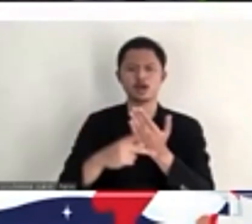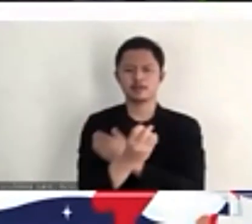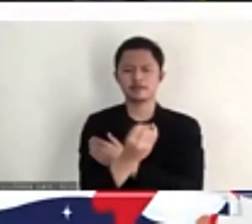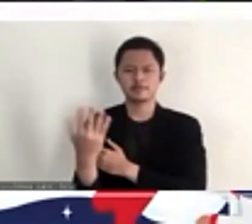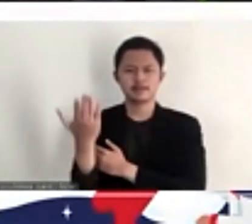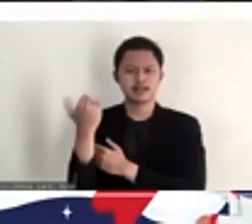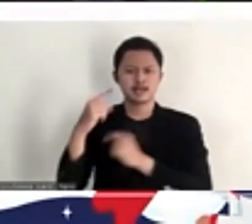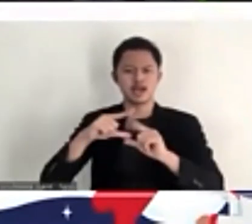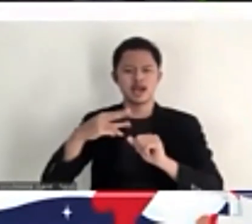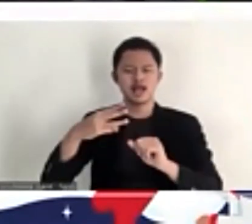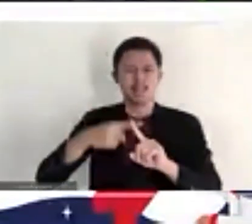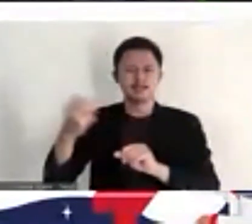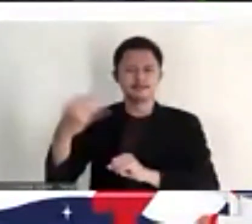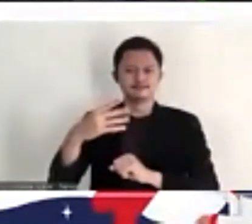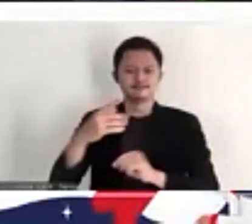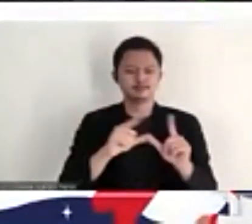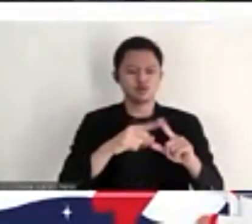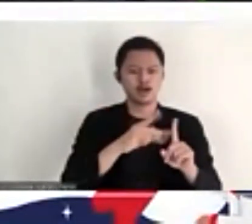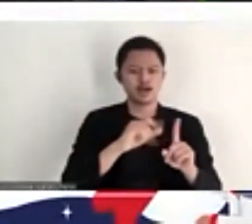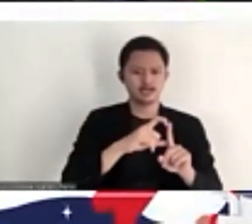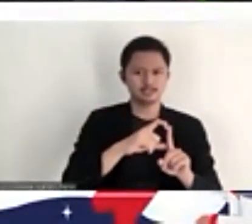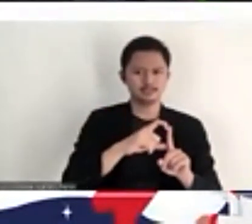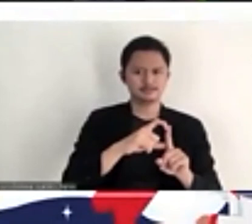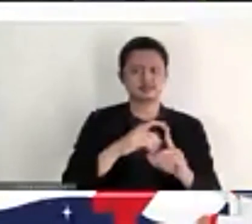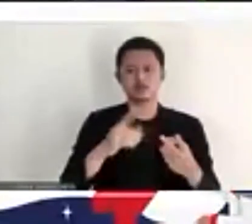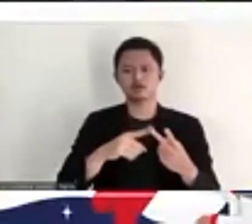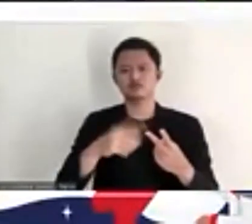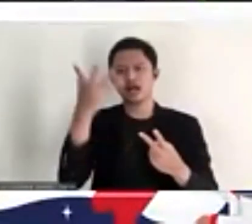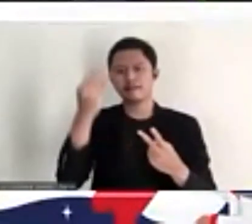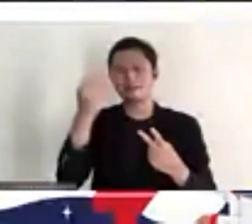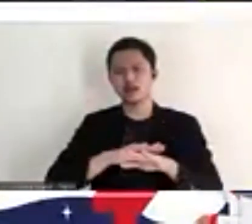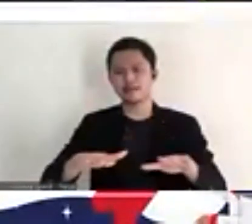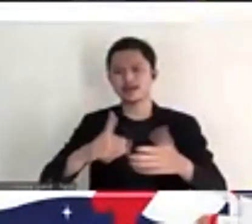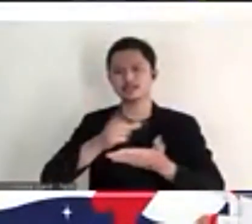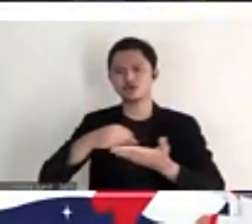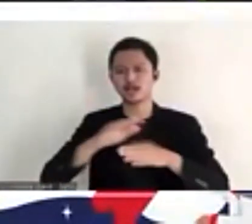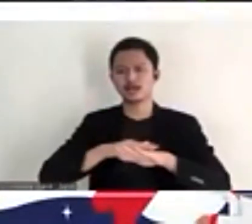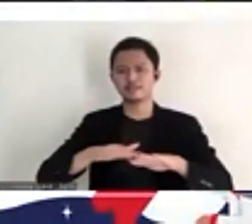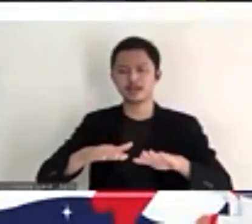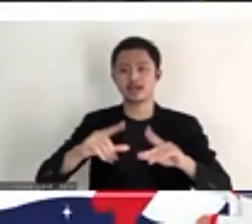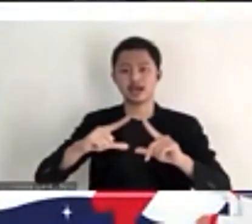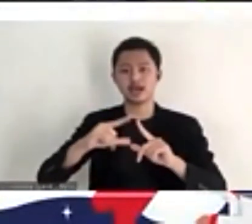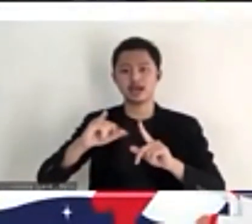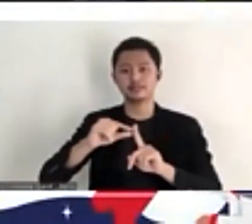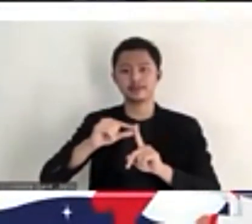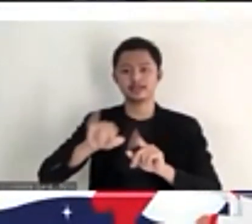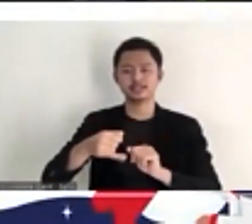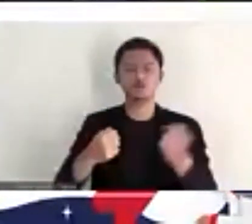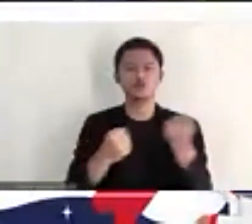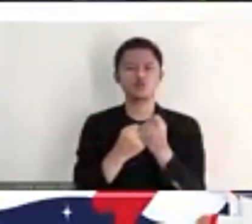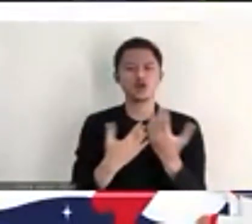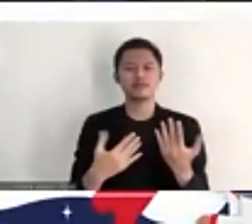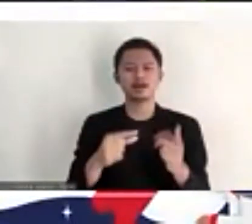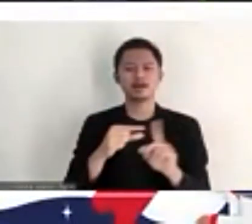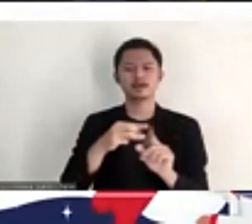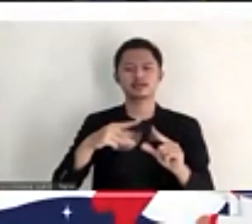oleh Alex seperti white foundation dengan sekolah damai desa damai kemudian IP juga waktu itu mendukung vision mission